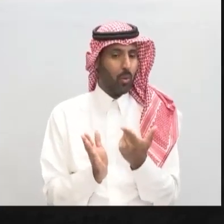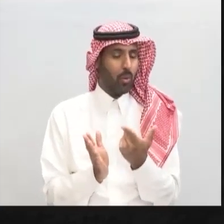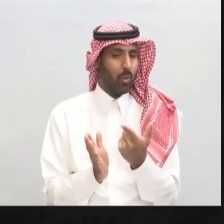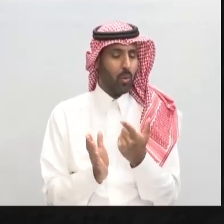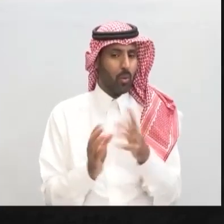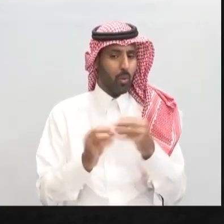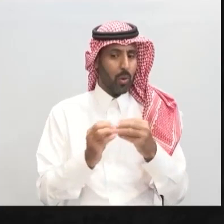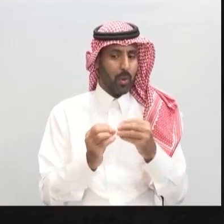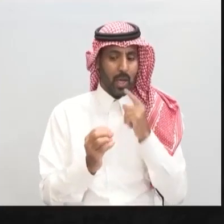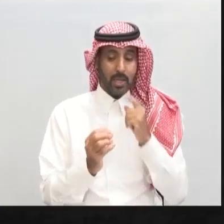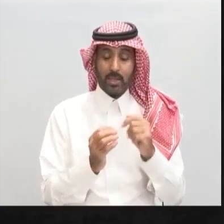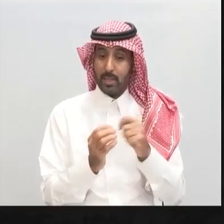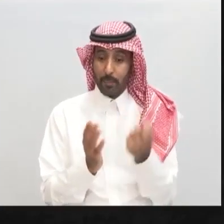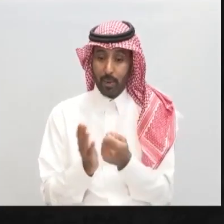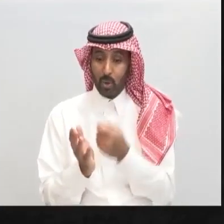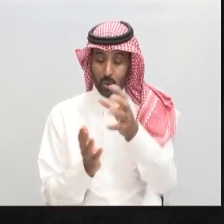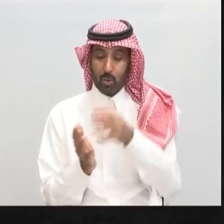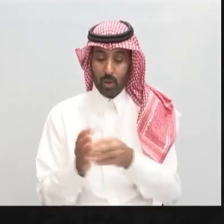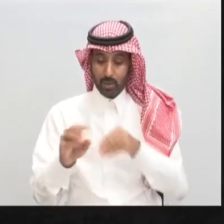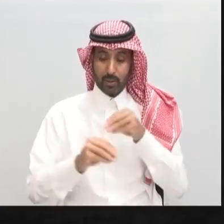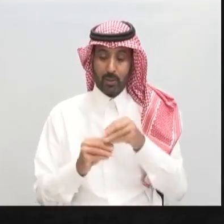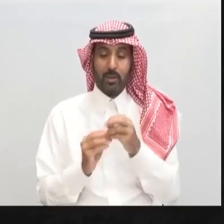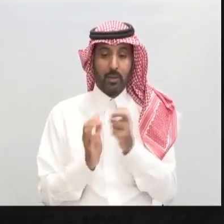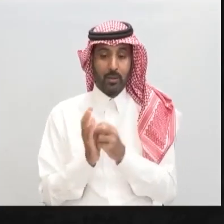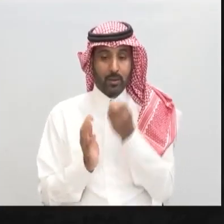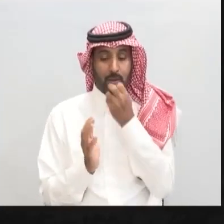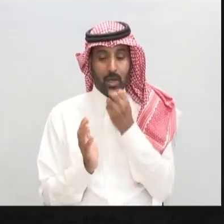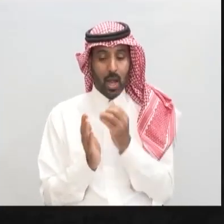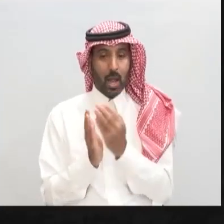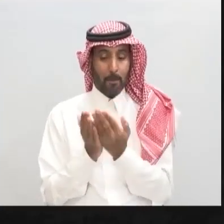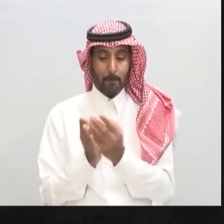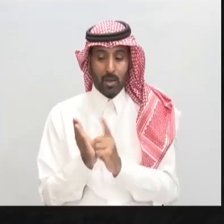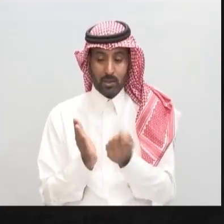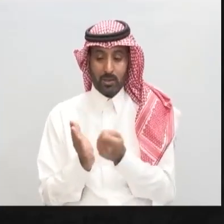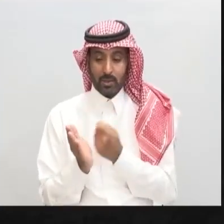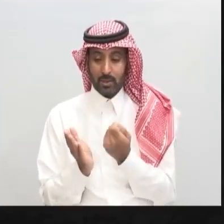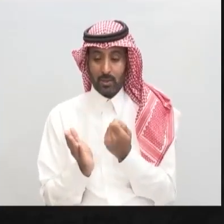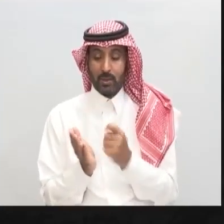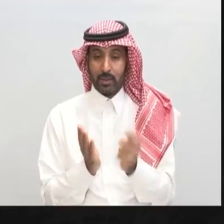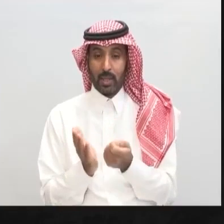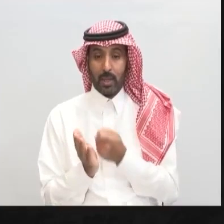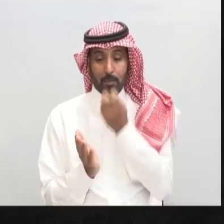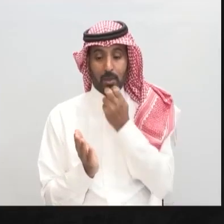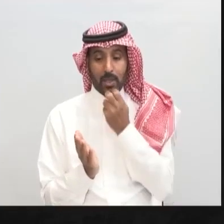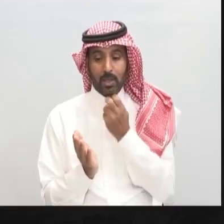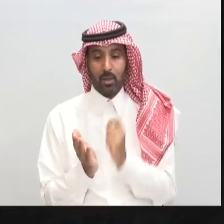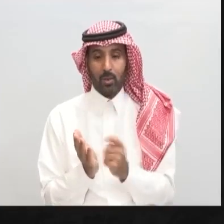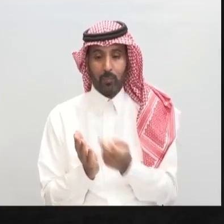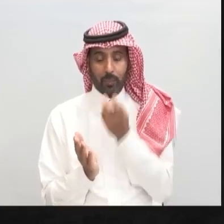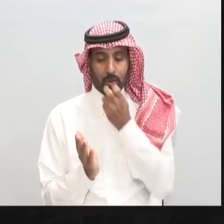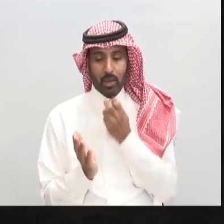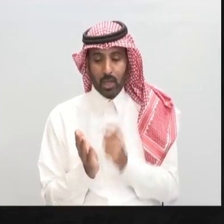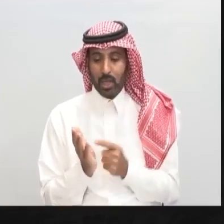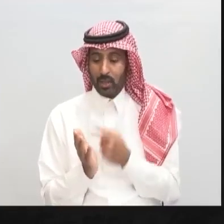يراد بجمع القران في السطور نقول يراد بذلك هو كتابته هو تدوينه